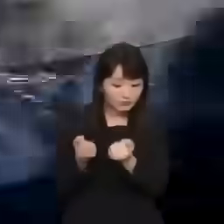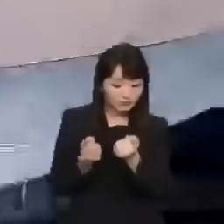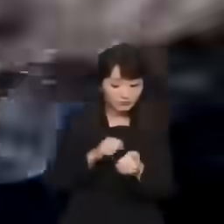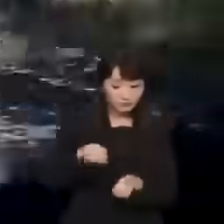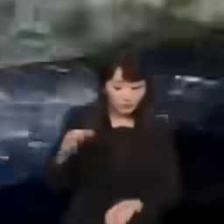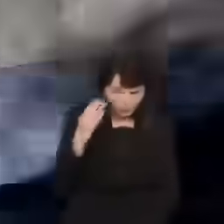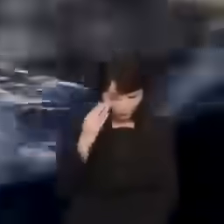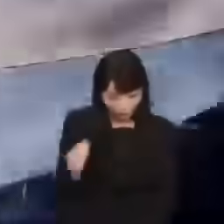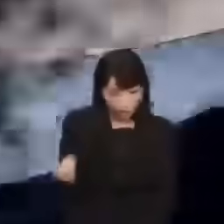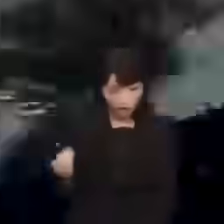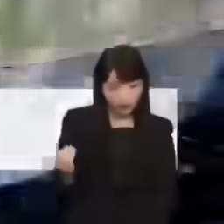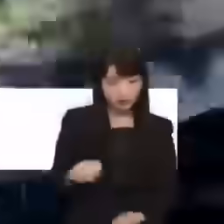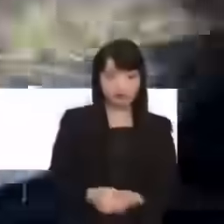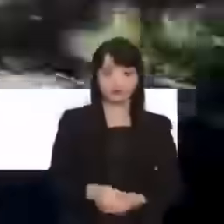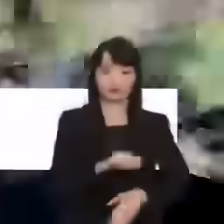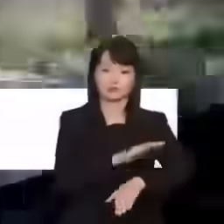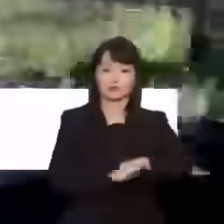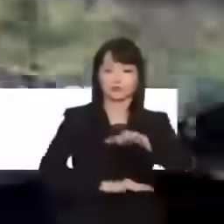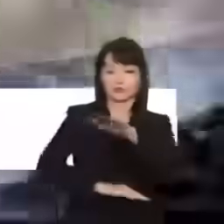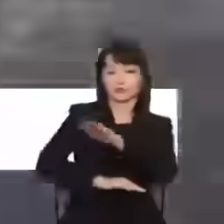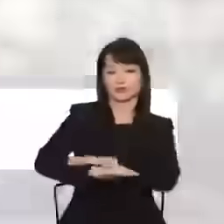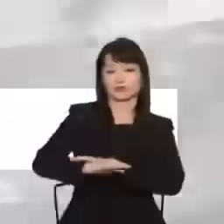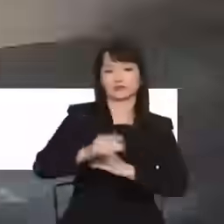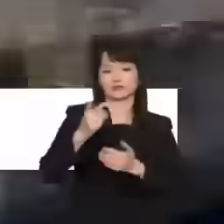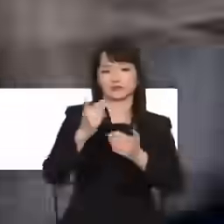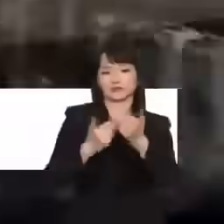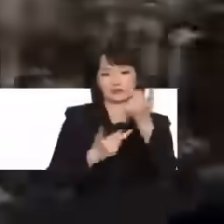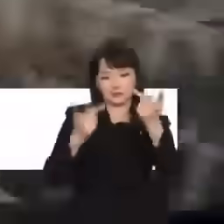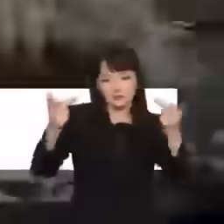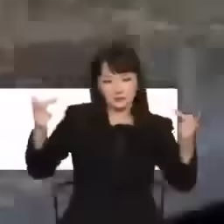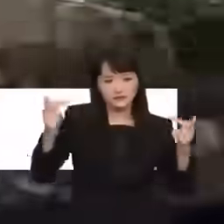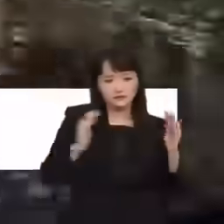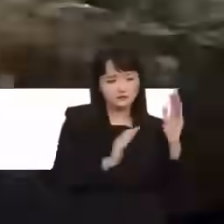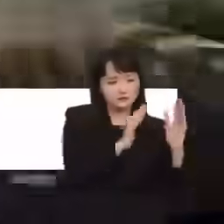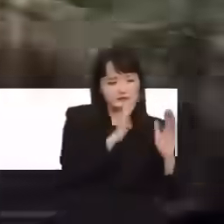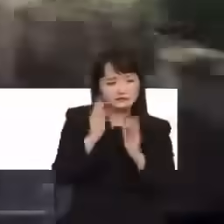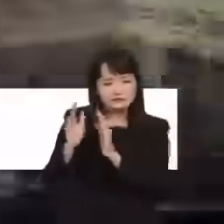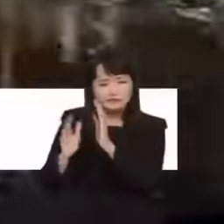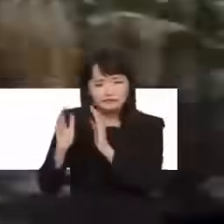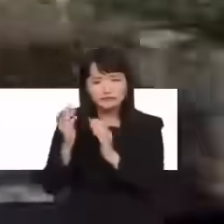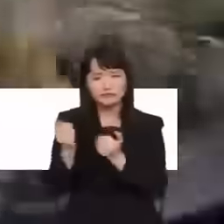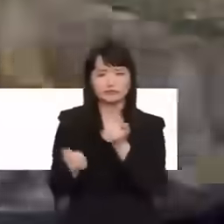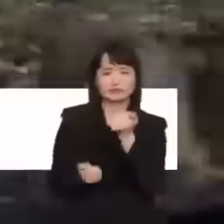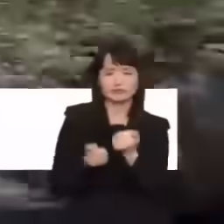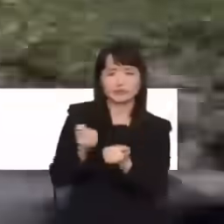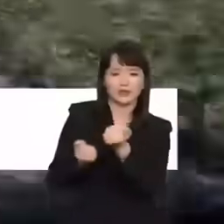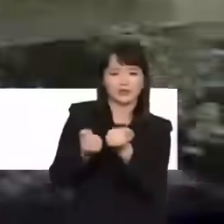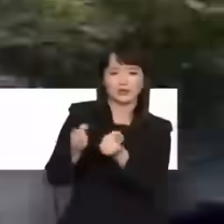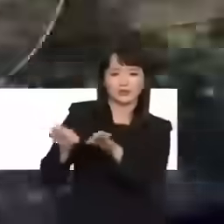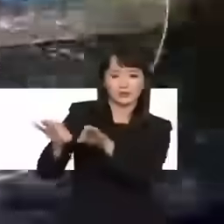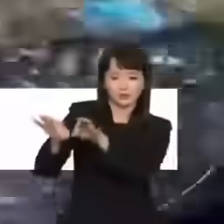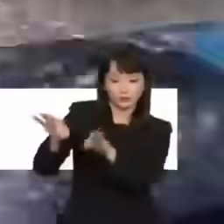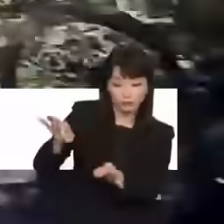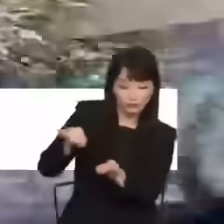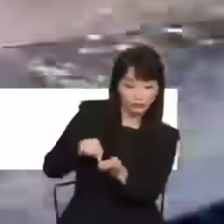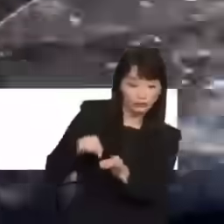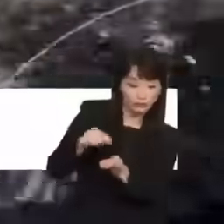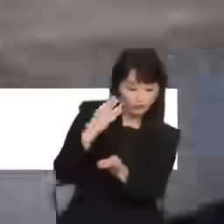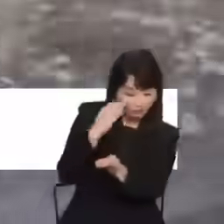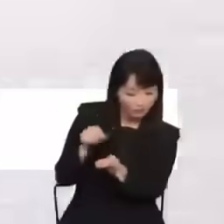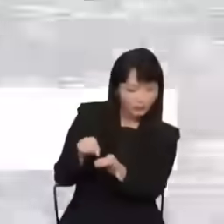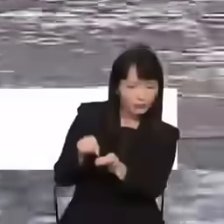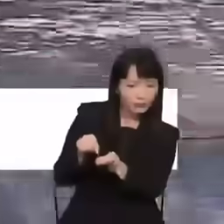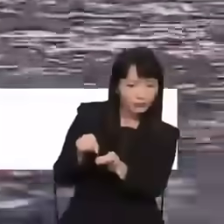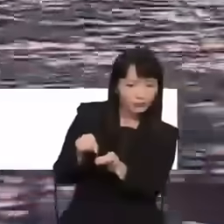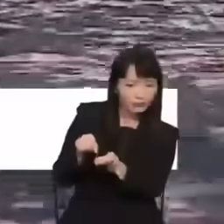겁니다. 좌우측으로는 산이라 수풀 사이로 저기 자전거 바퀴가 하나가 나와 있었어요. 와이프가